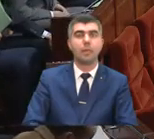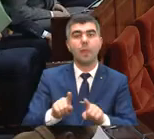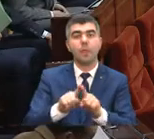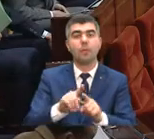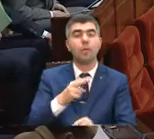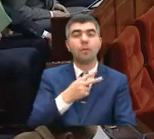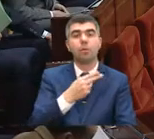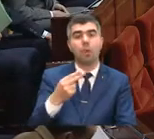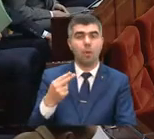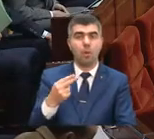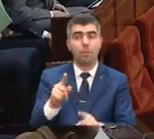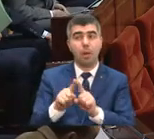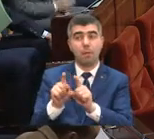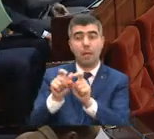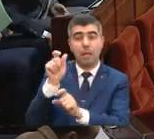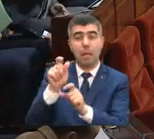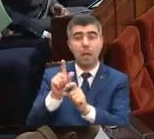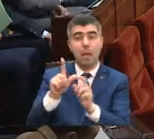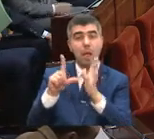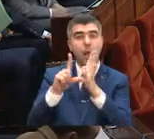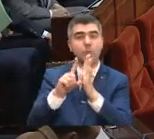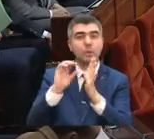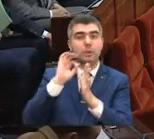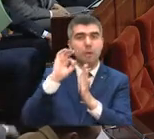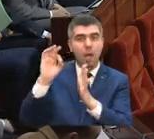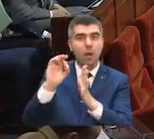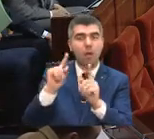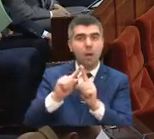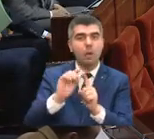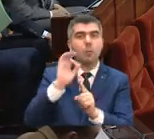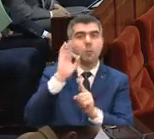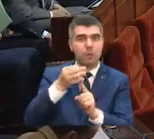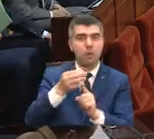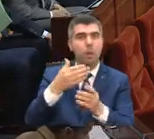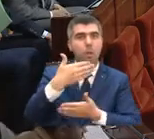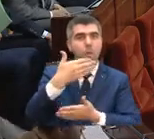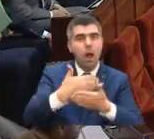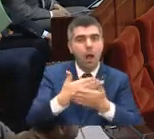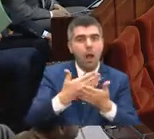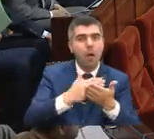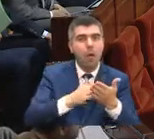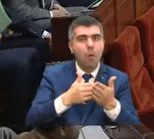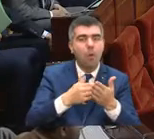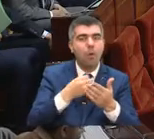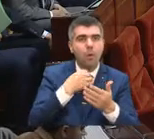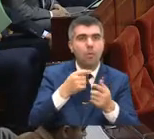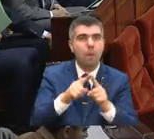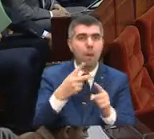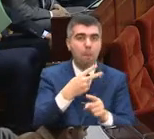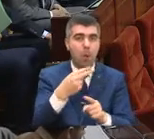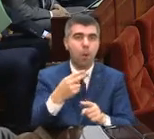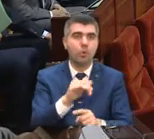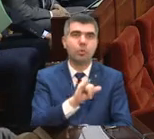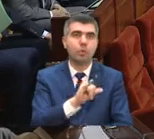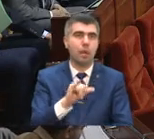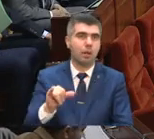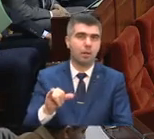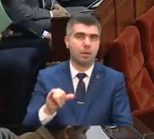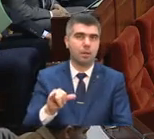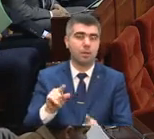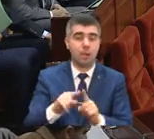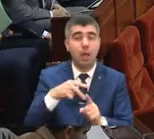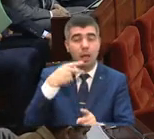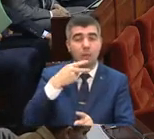ذوي الحقوق، ذوي الحقوق ما كيتمنعوش، ذوي الحقوق عندهم حقهم هذا، ما كاينش شي سلطه يمكن تمنعهم، لكن حنا عارفين علاش